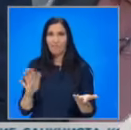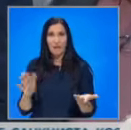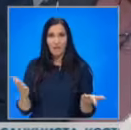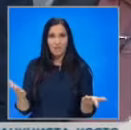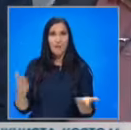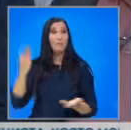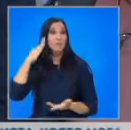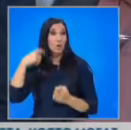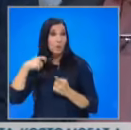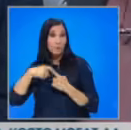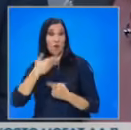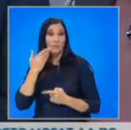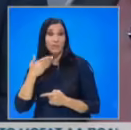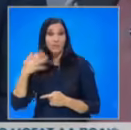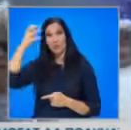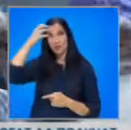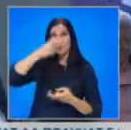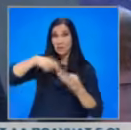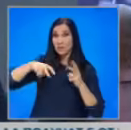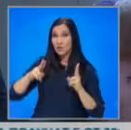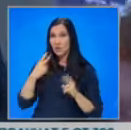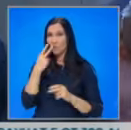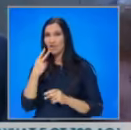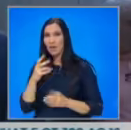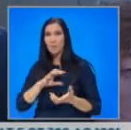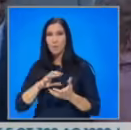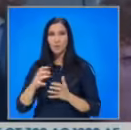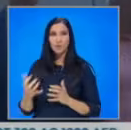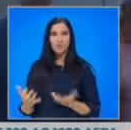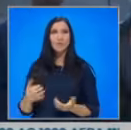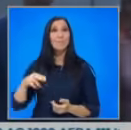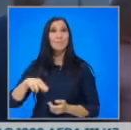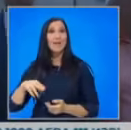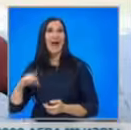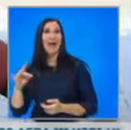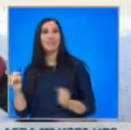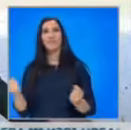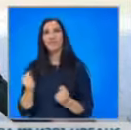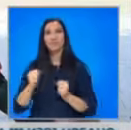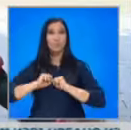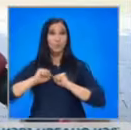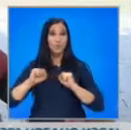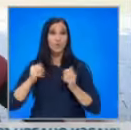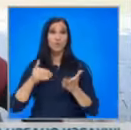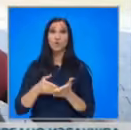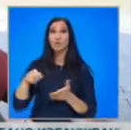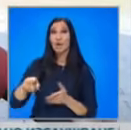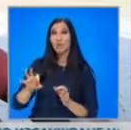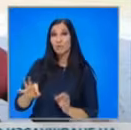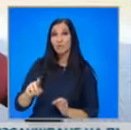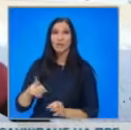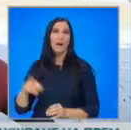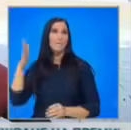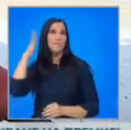че държавата търси решение, но съзря политически пиар в действията на протестиращите. Защото сега трябва точно